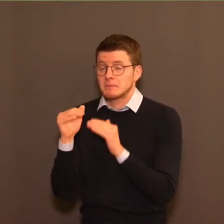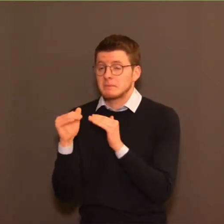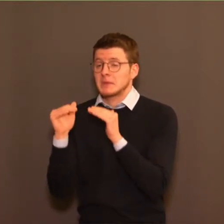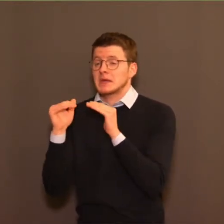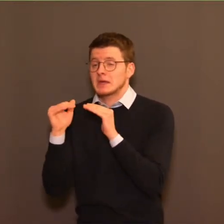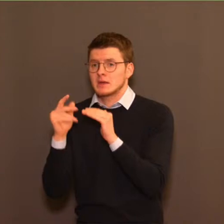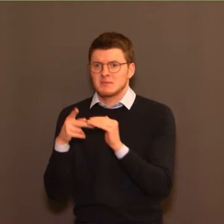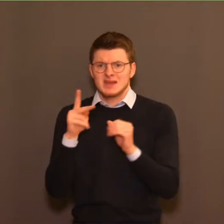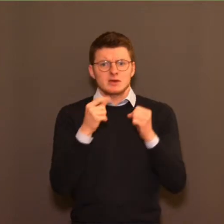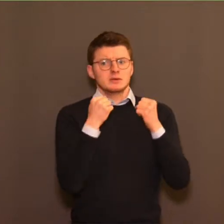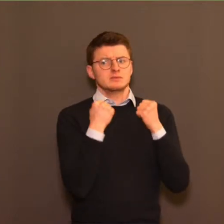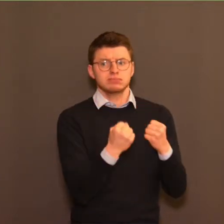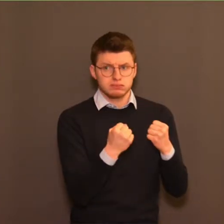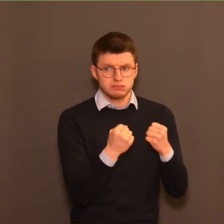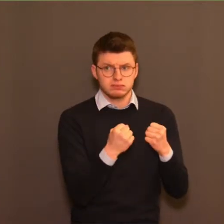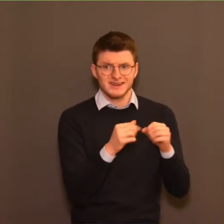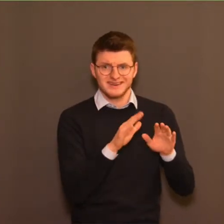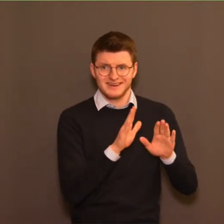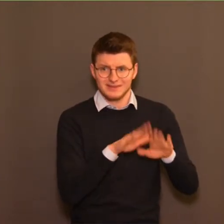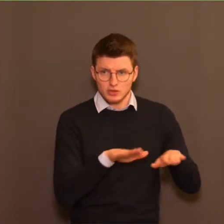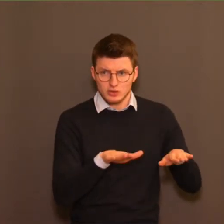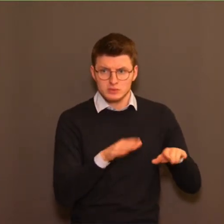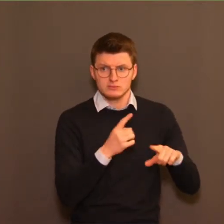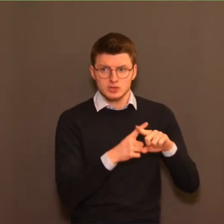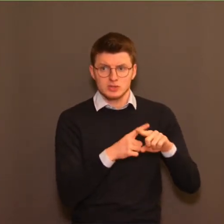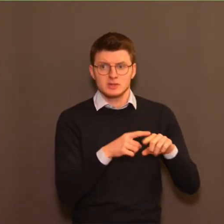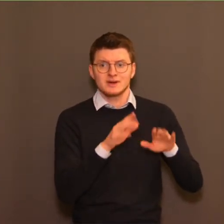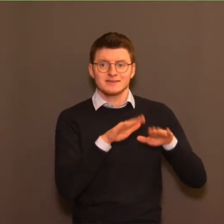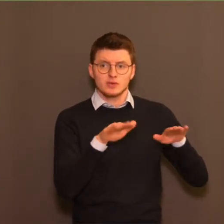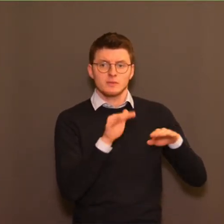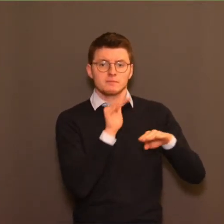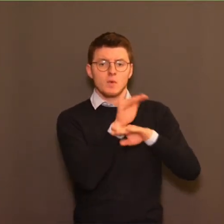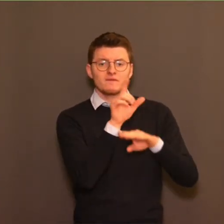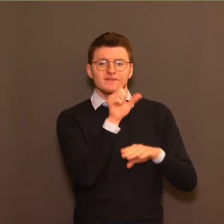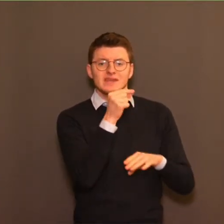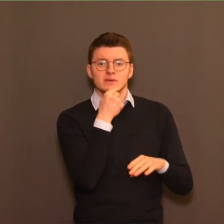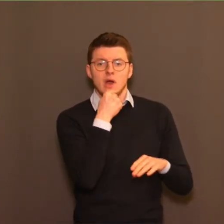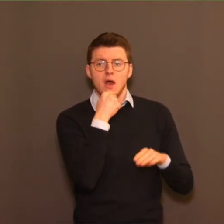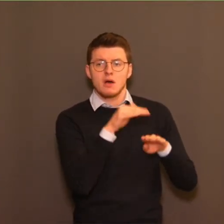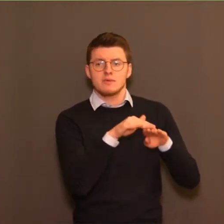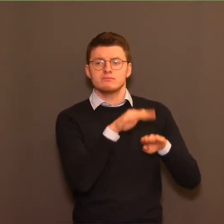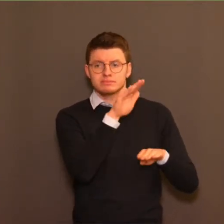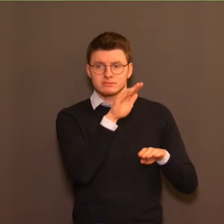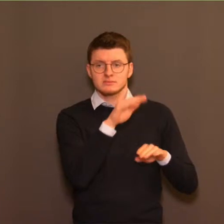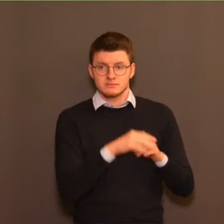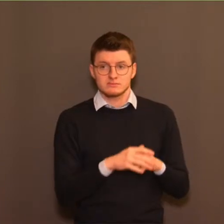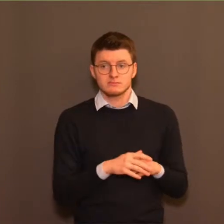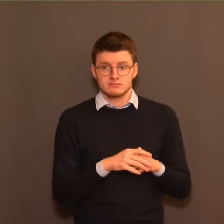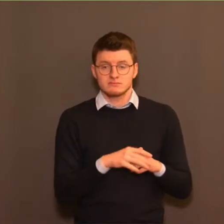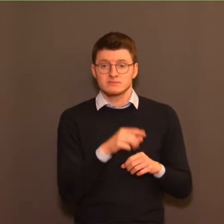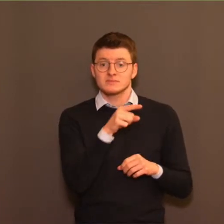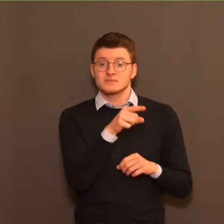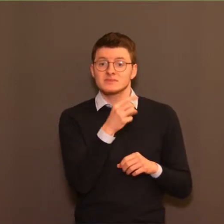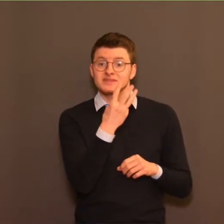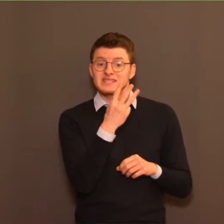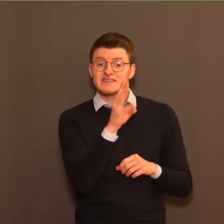meest uitgesproken bij de kinderen en de tieners met plus 43%.